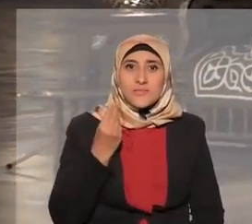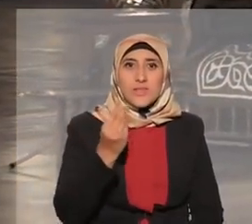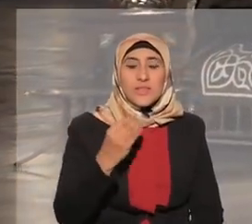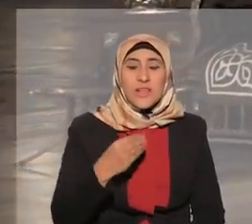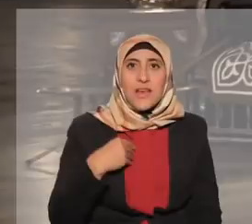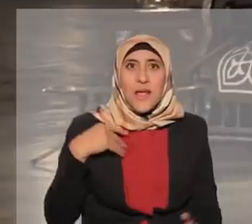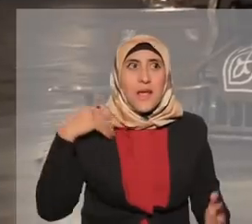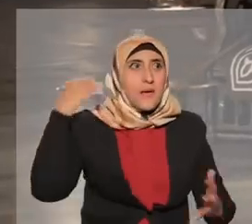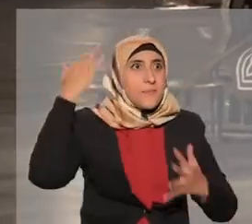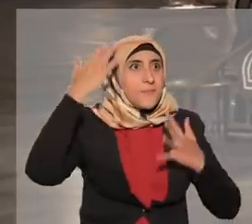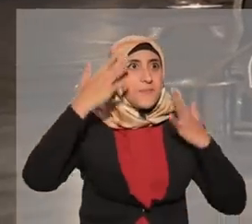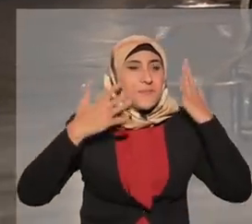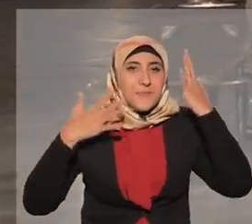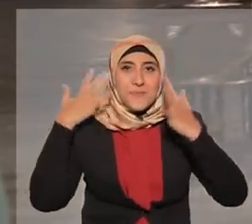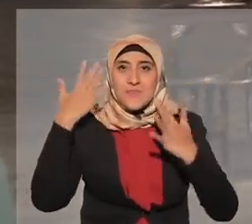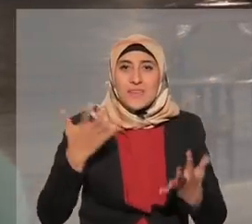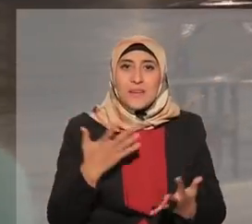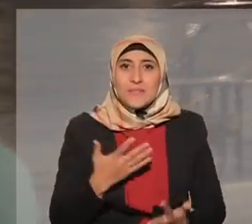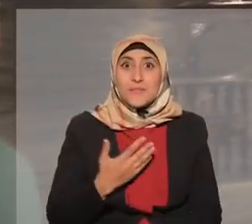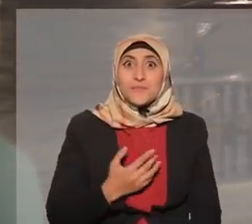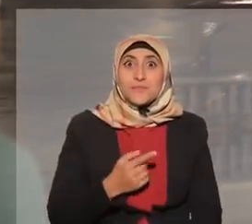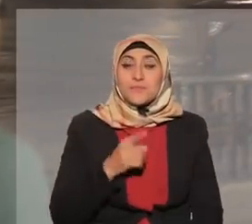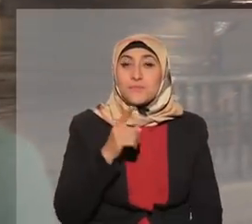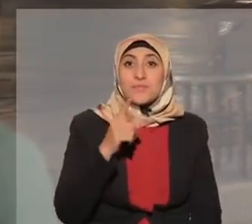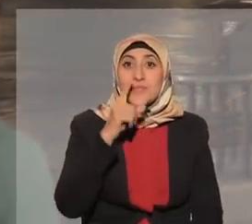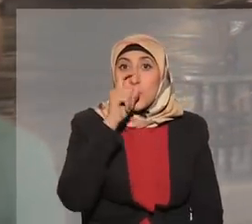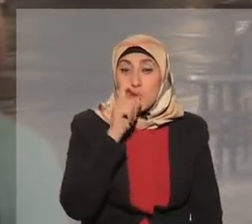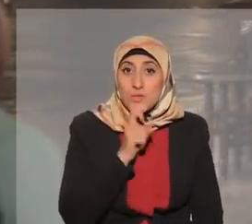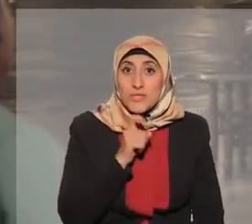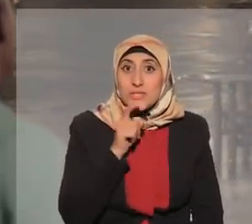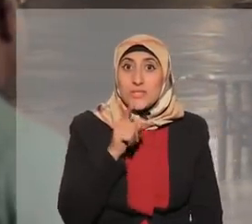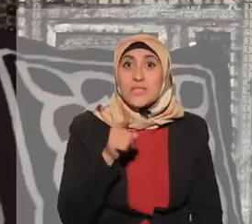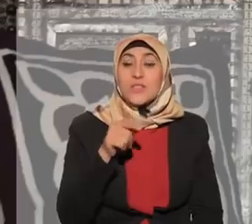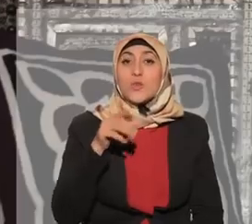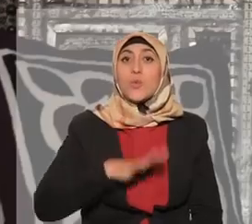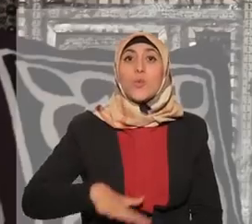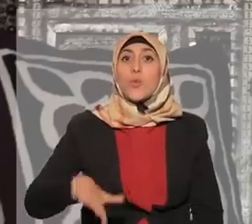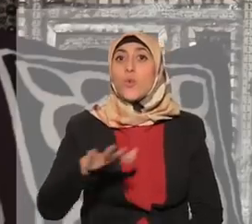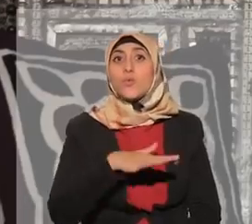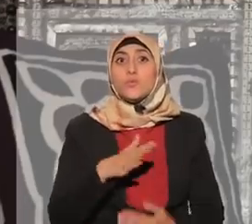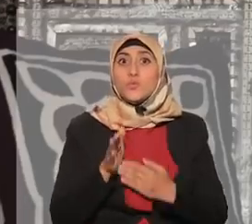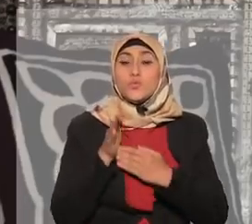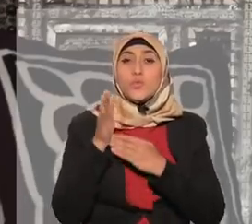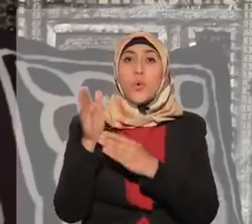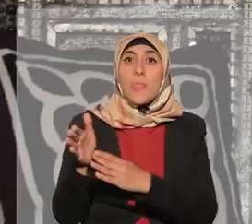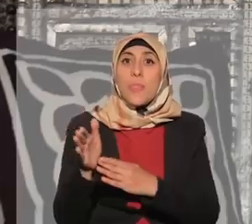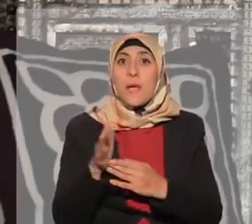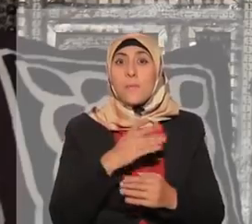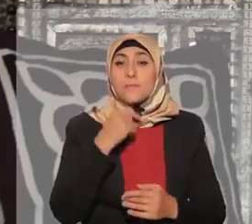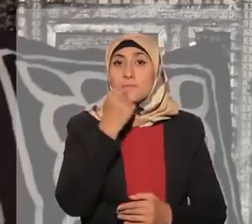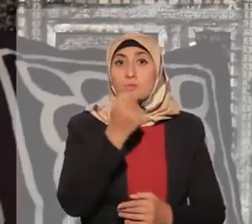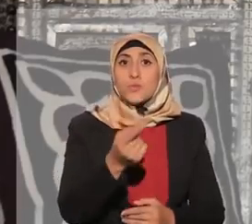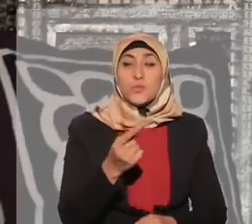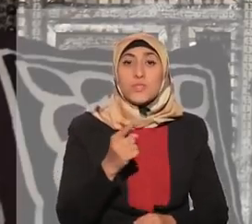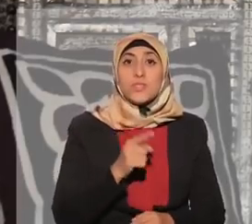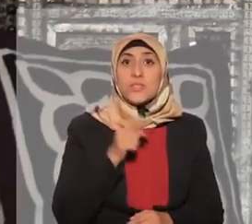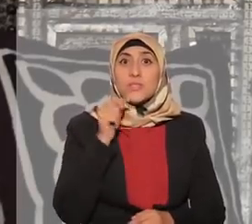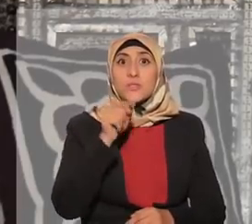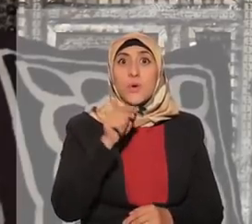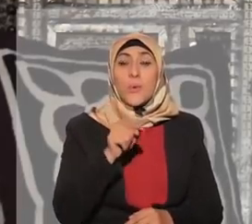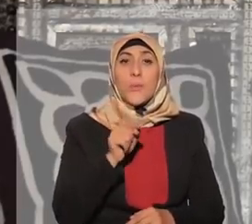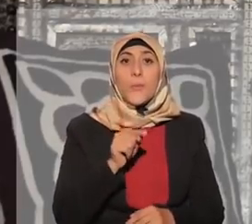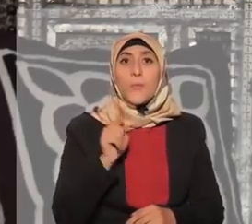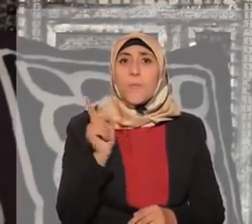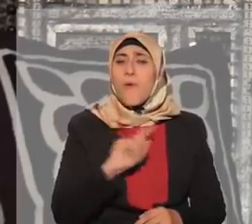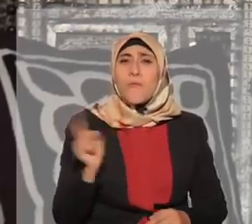حير العقول في عطائه. سيدنا الحسين ليس بمعصوم، عقيدتنا أهل السنة في ساداتنا من آل البيت عليهم السلام